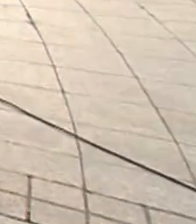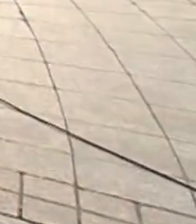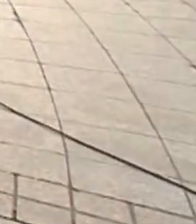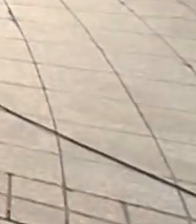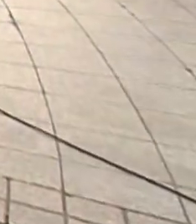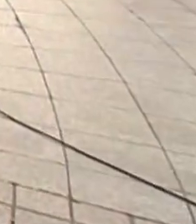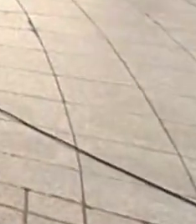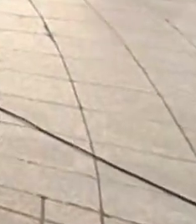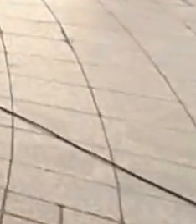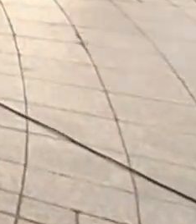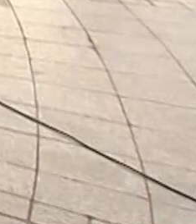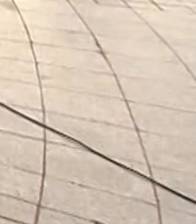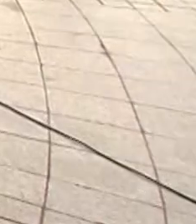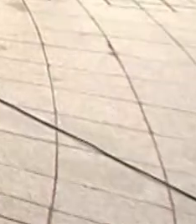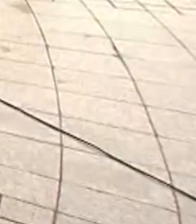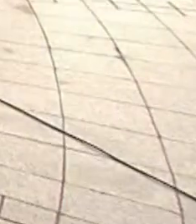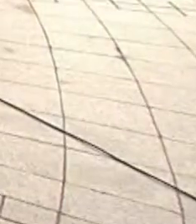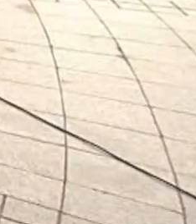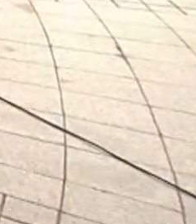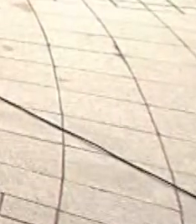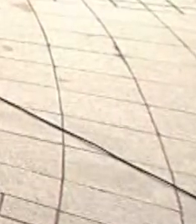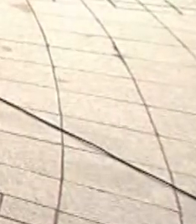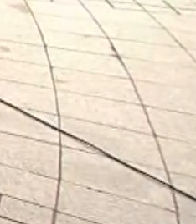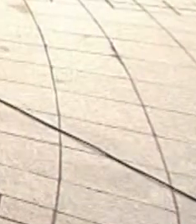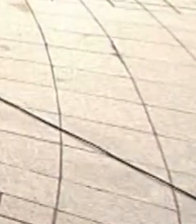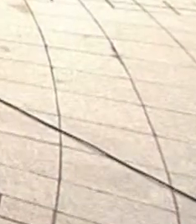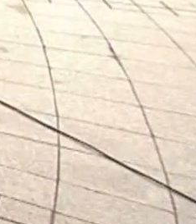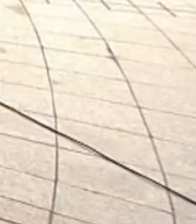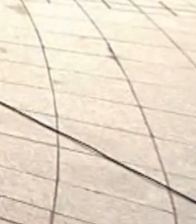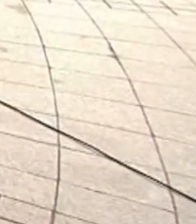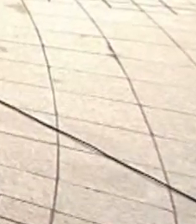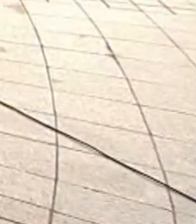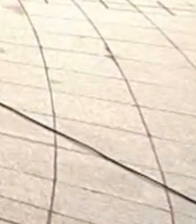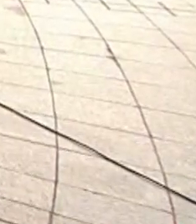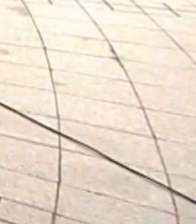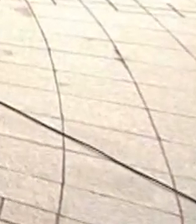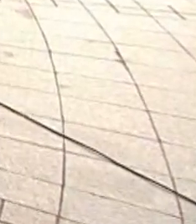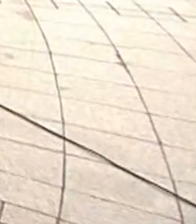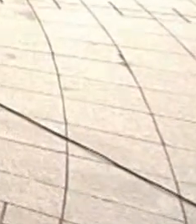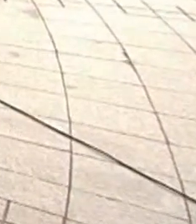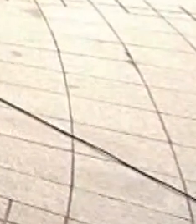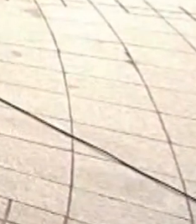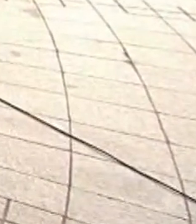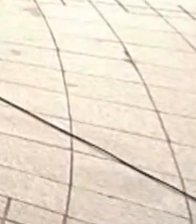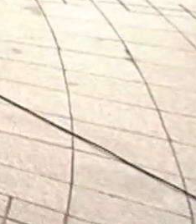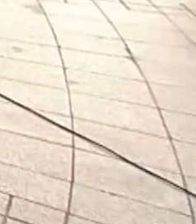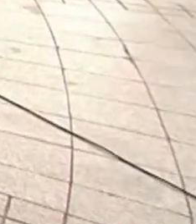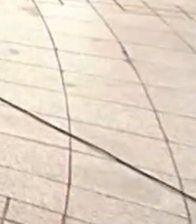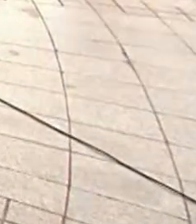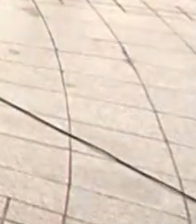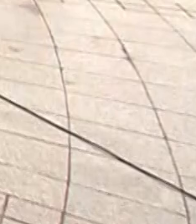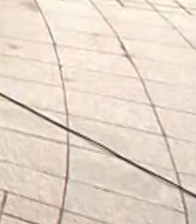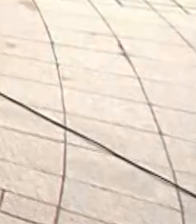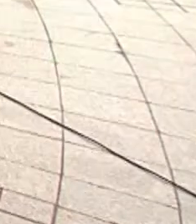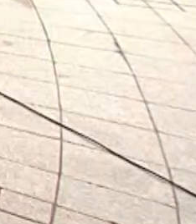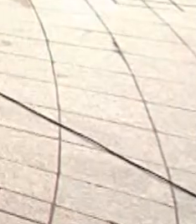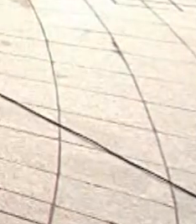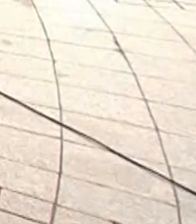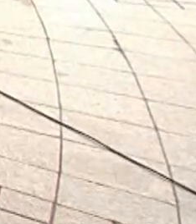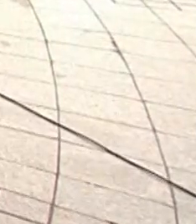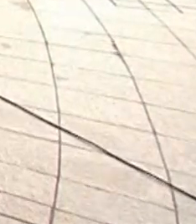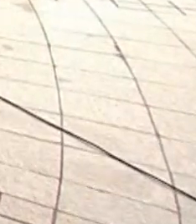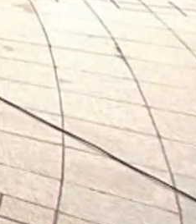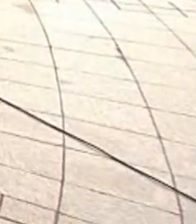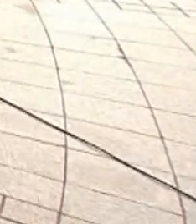김진의 돌직구쇼에 오신 여러분 반갑습니다. 김진입니다. 오늘 다시 기온이 영하권으로 뚝 떨어진 데다 매서운 칼바람까지 불고